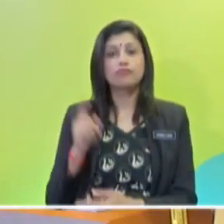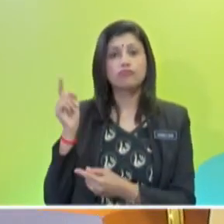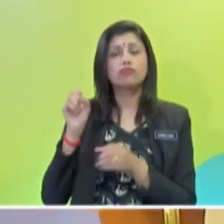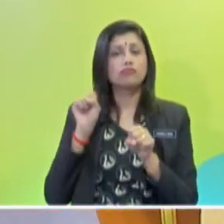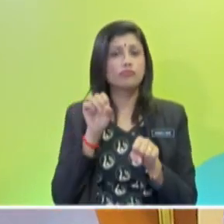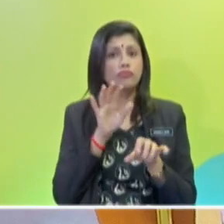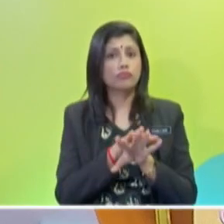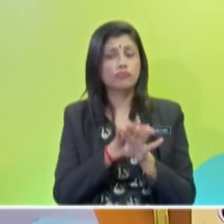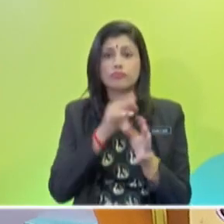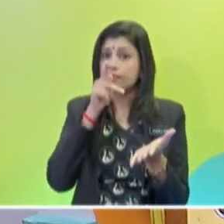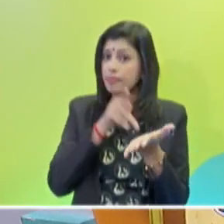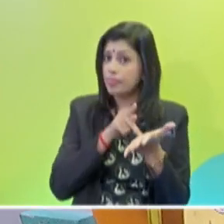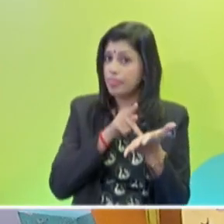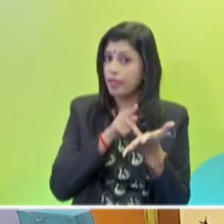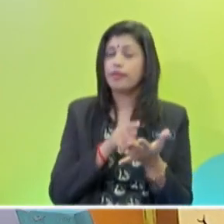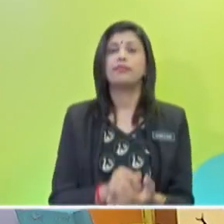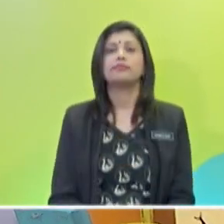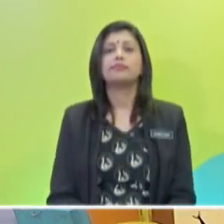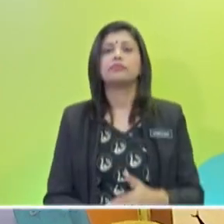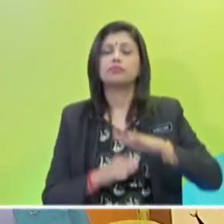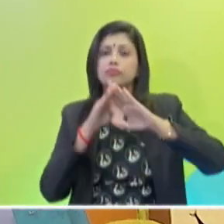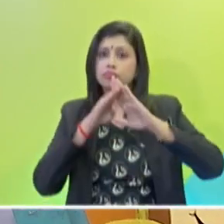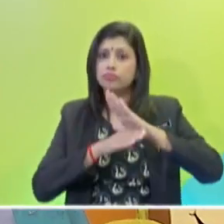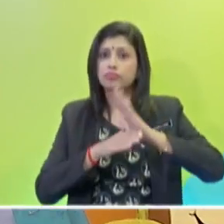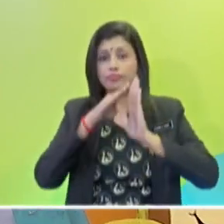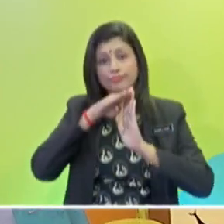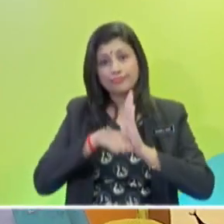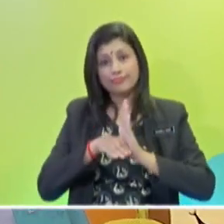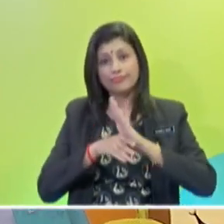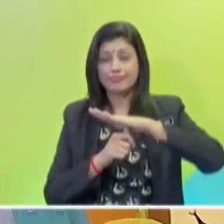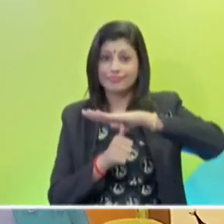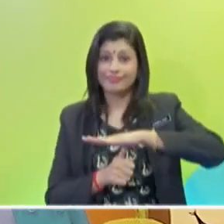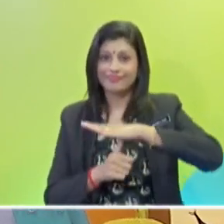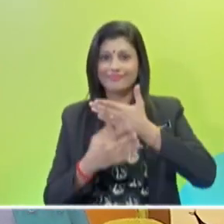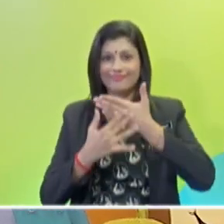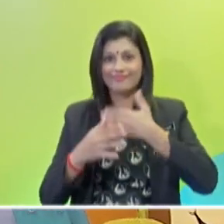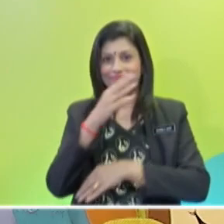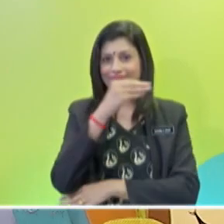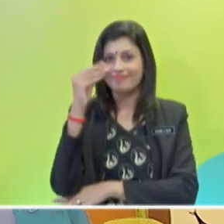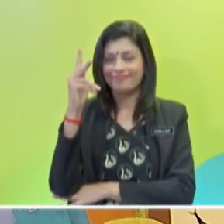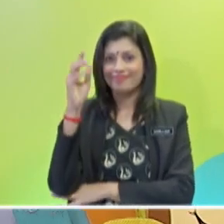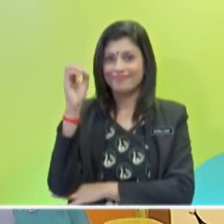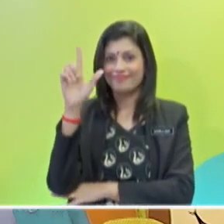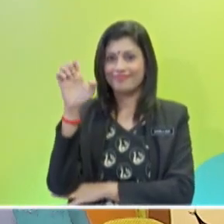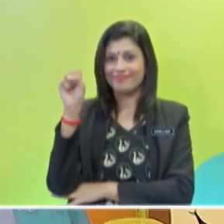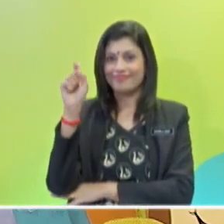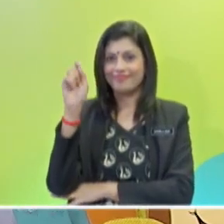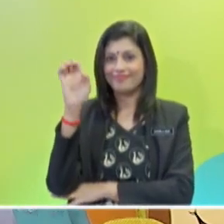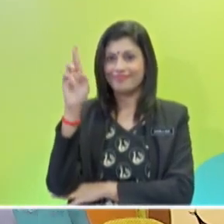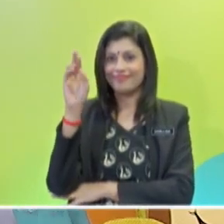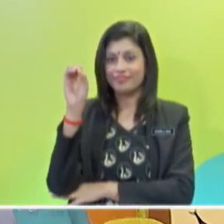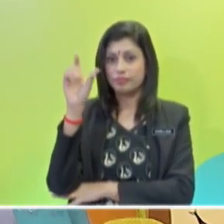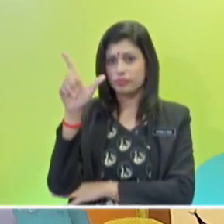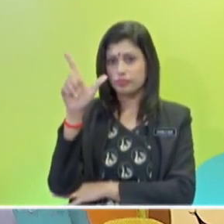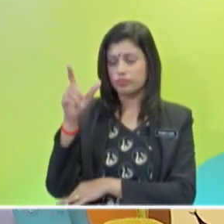banyak khasiat tau. Antaranya menurunkan tekanan darah dan juga kolesterol. Nak jumpa tak kawan-kawan saya yang lain? Cikgu,